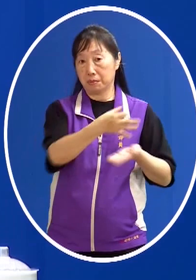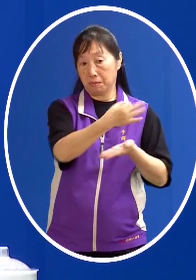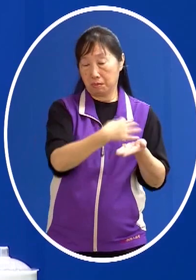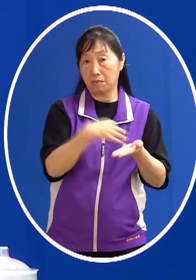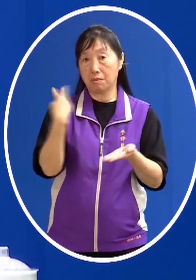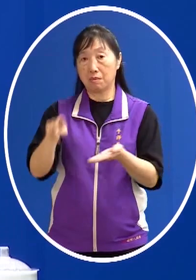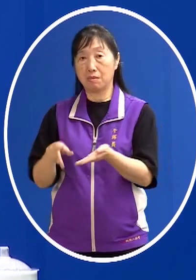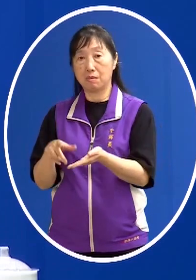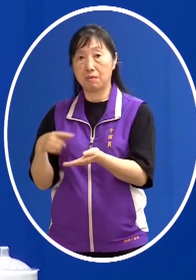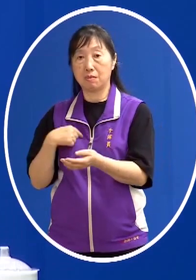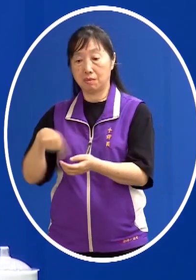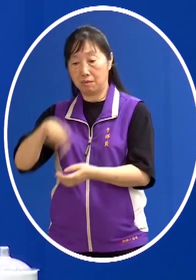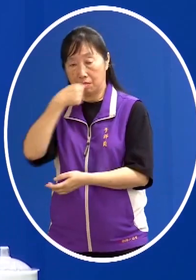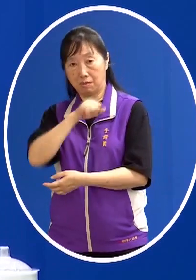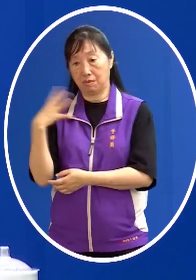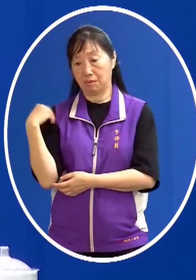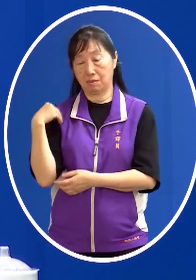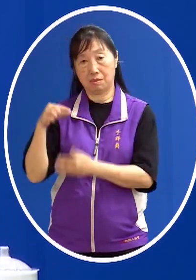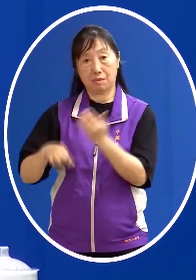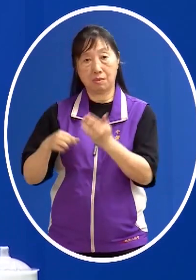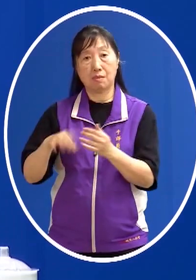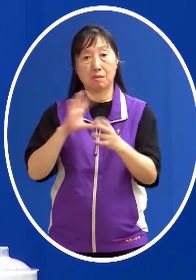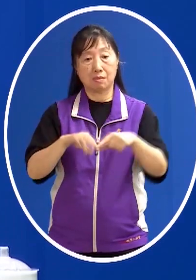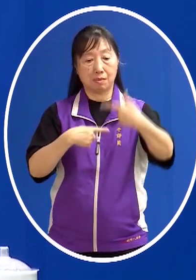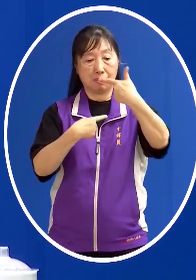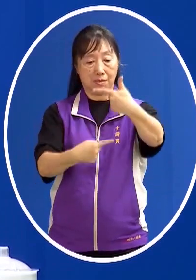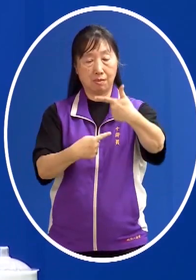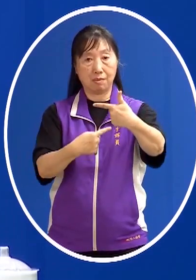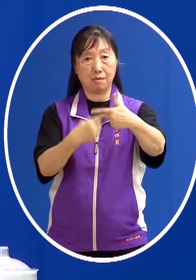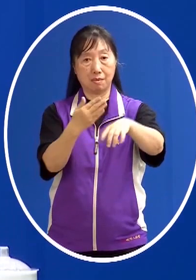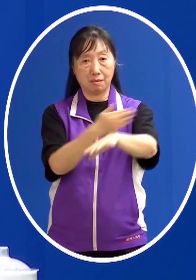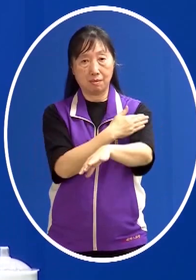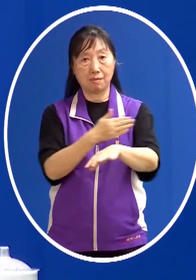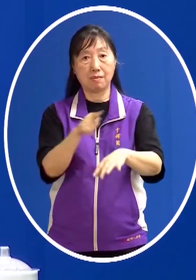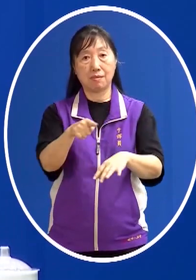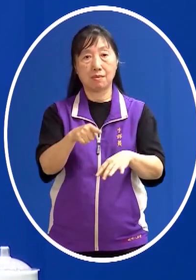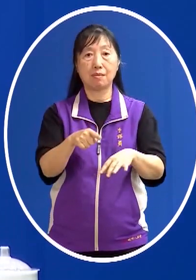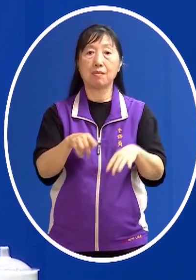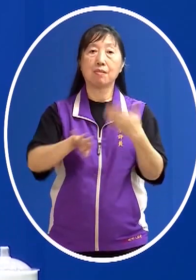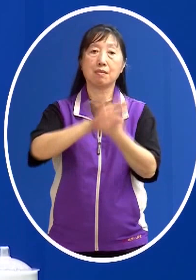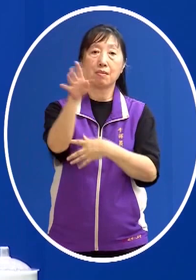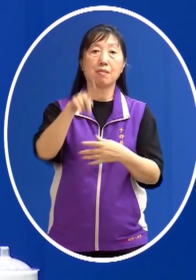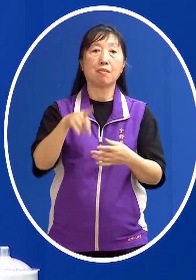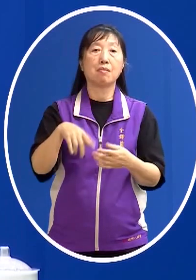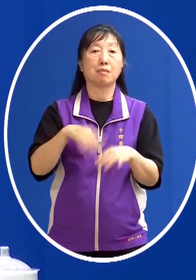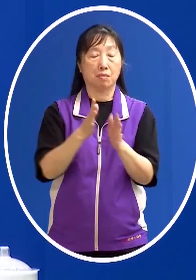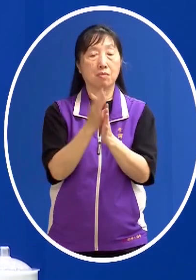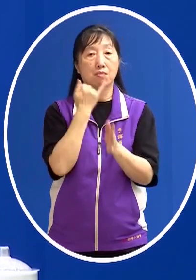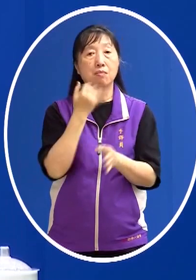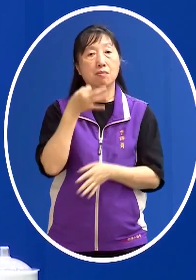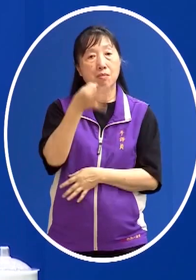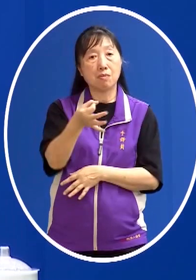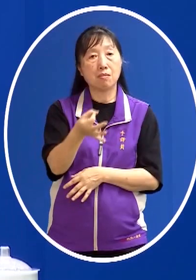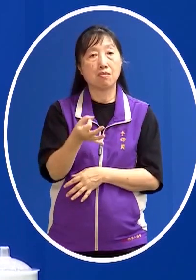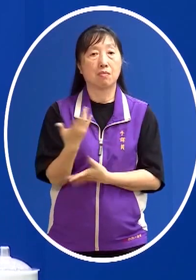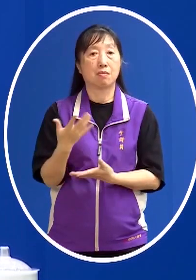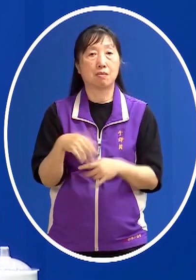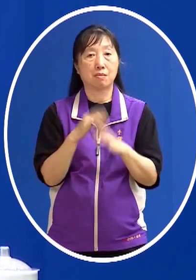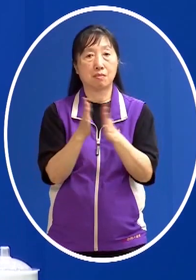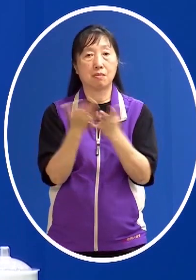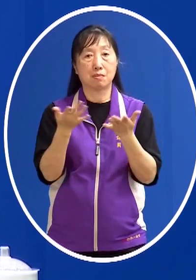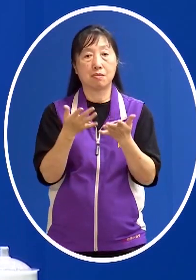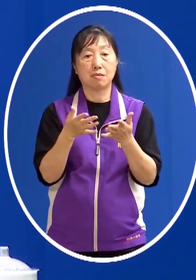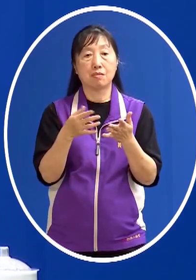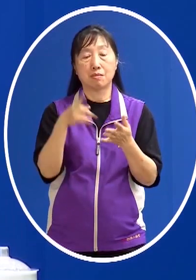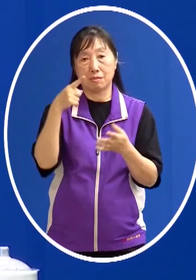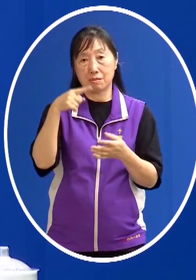后，6月1号在市面上一般的通路就可以买得到口罩，价格也会回归市场